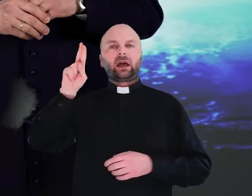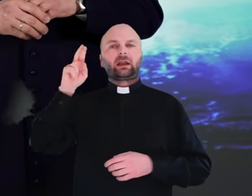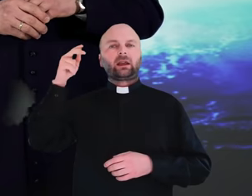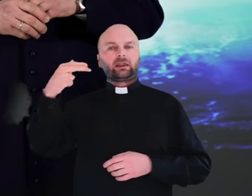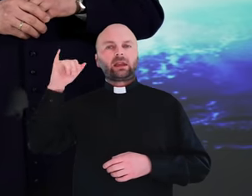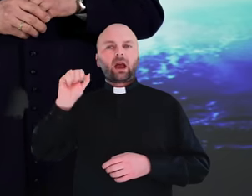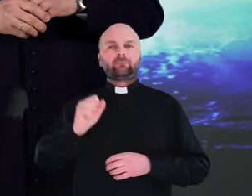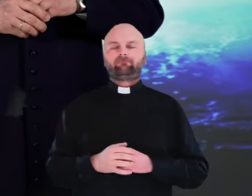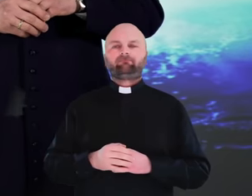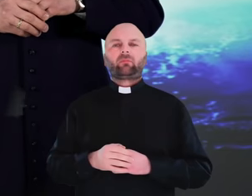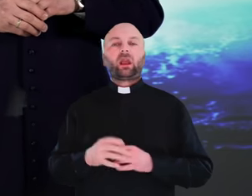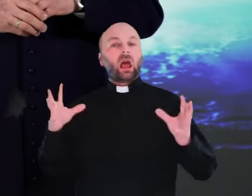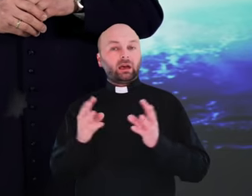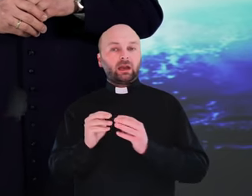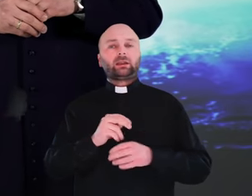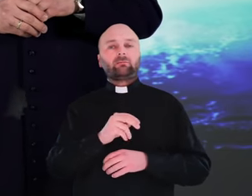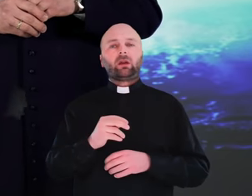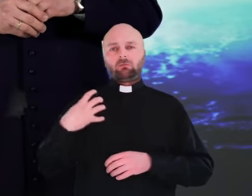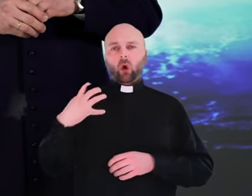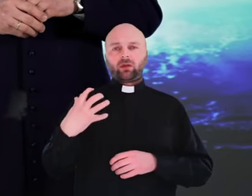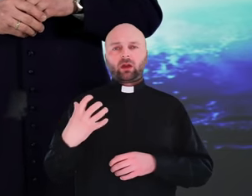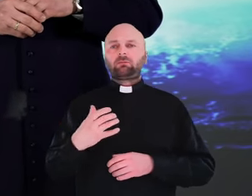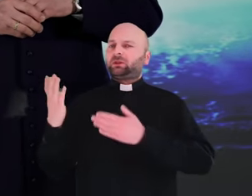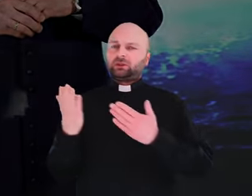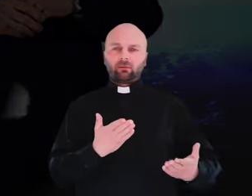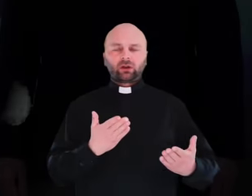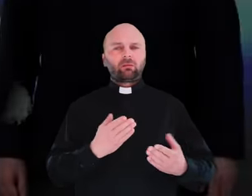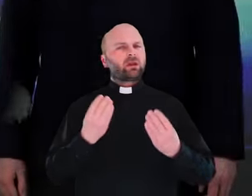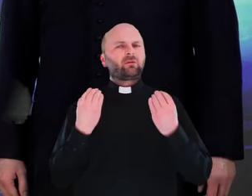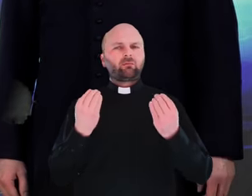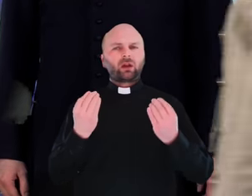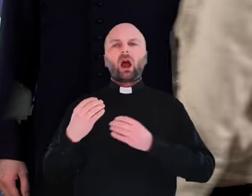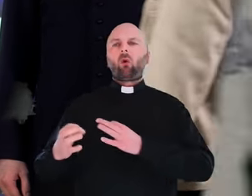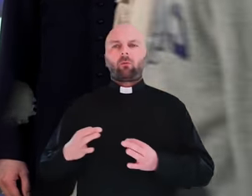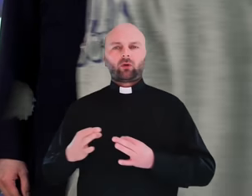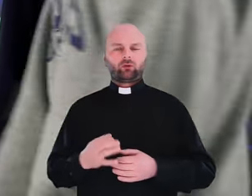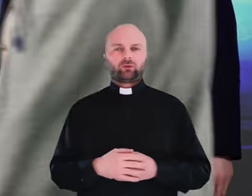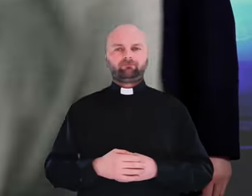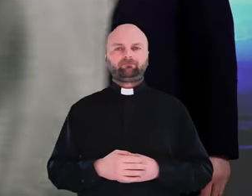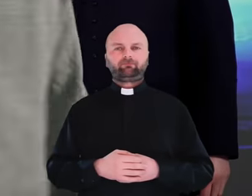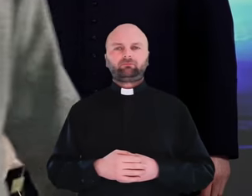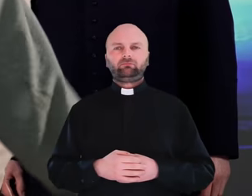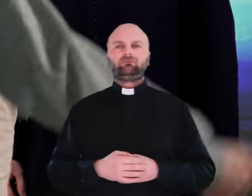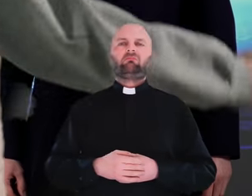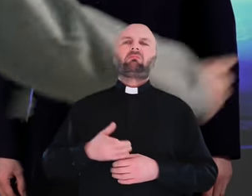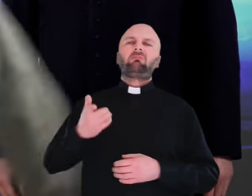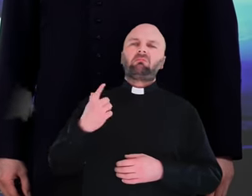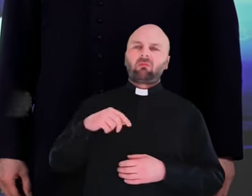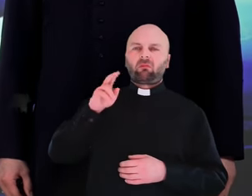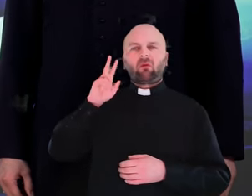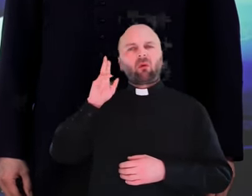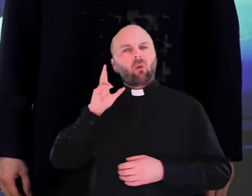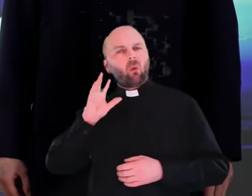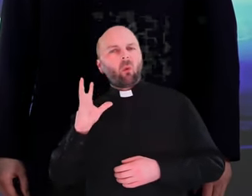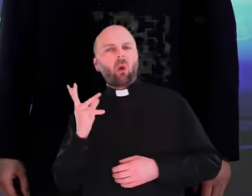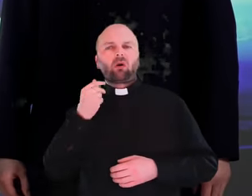nimi zapraszamy na naszą niesamowitą podróż. Akurat ładna mi podróż. Taka na